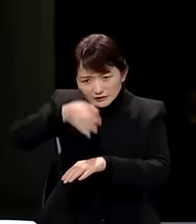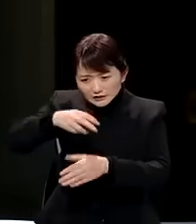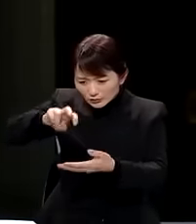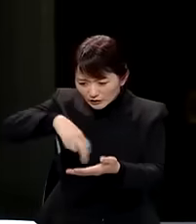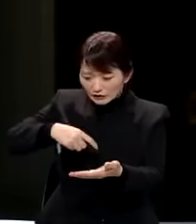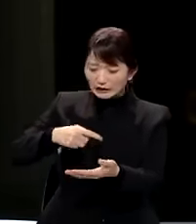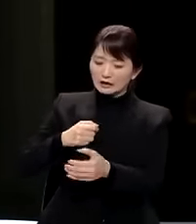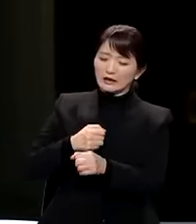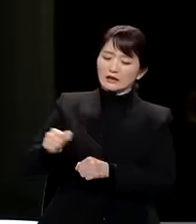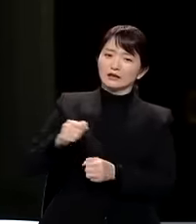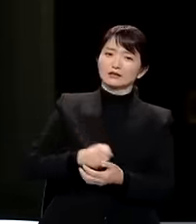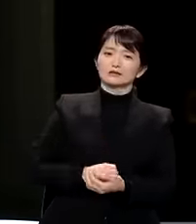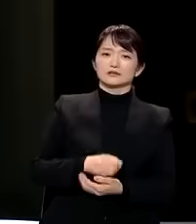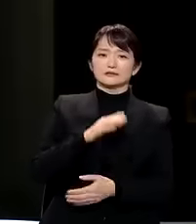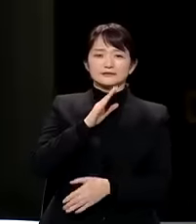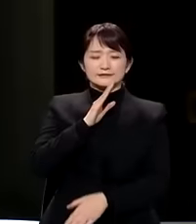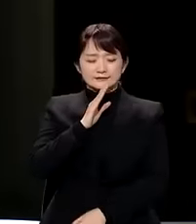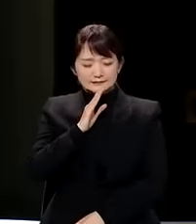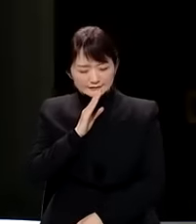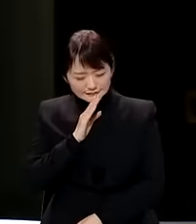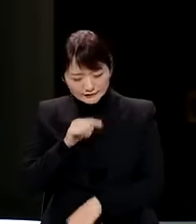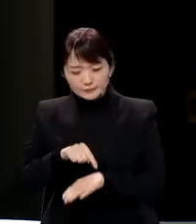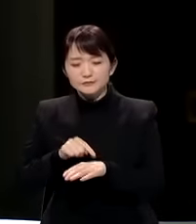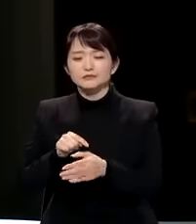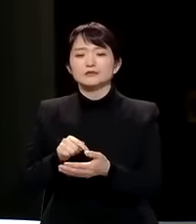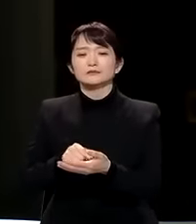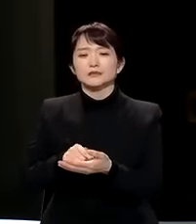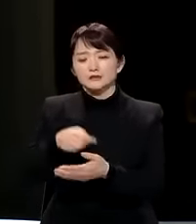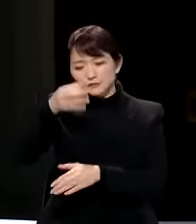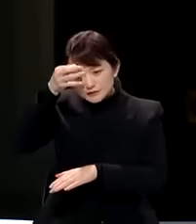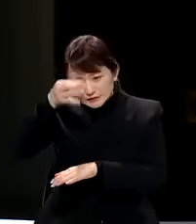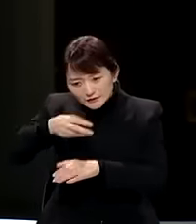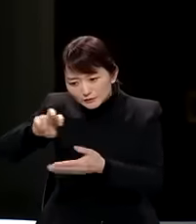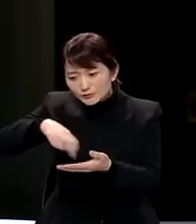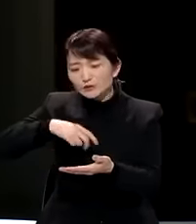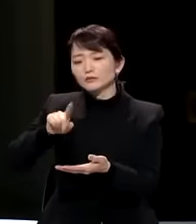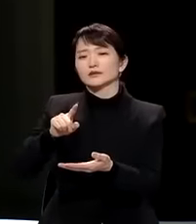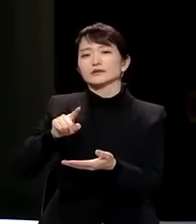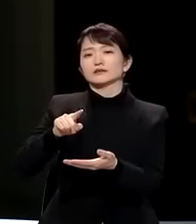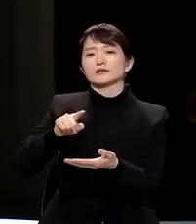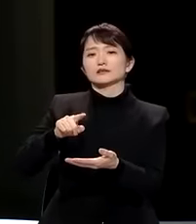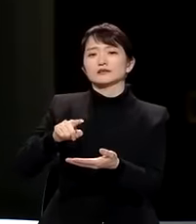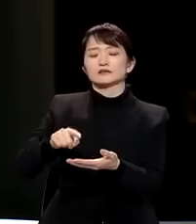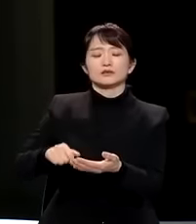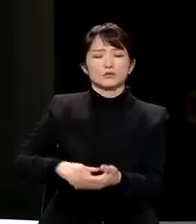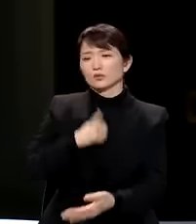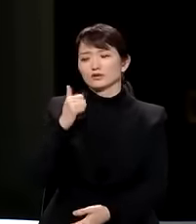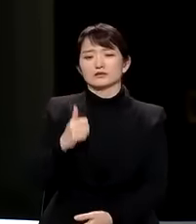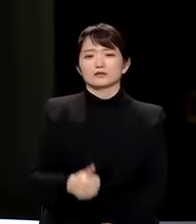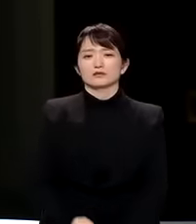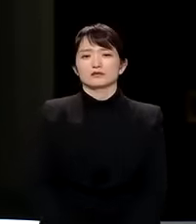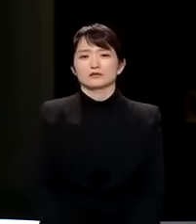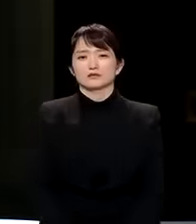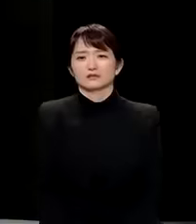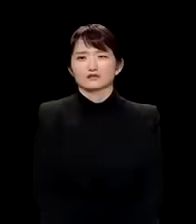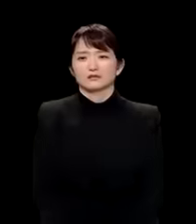정말 진심어린 사과였다 주려 그랬는데 저런 걸 보냈다는 겁니다 제보 잡은 심정 어땠는지 직접